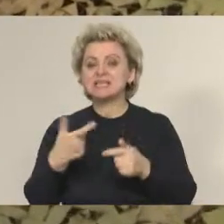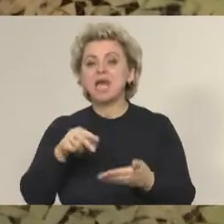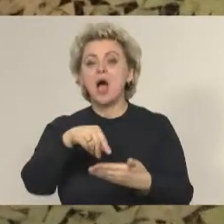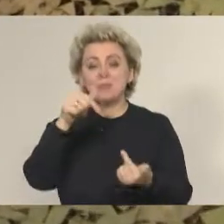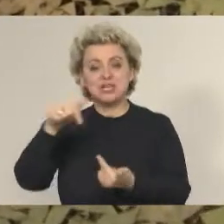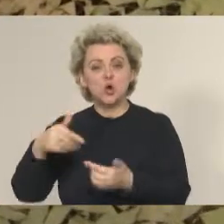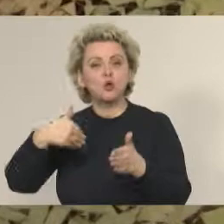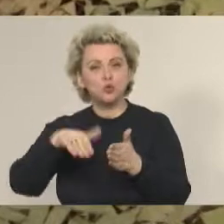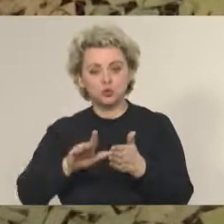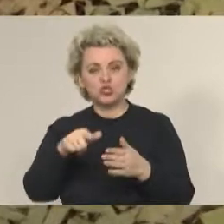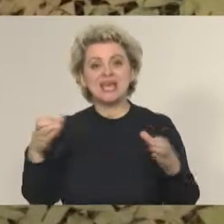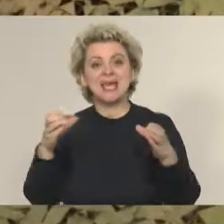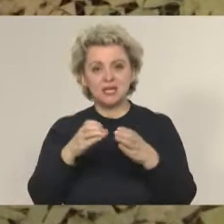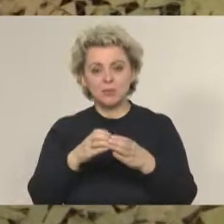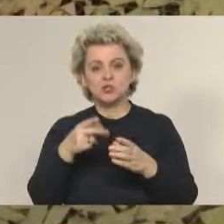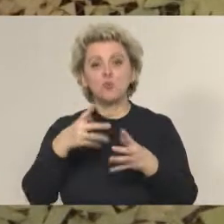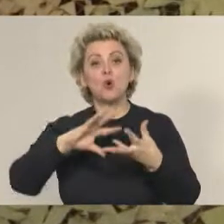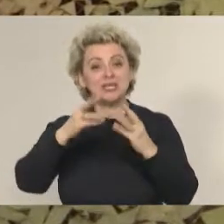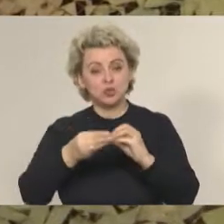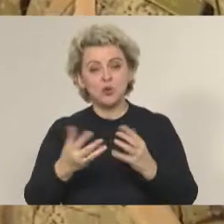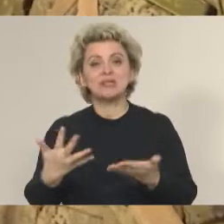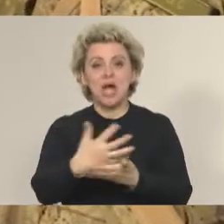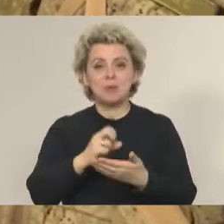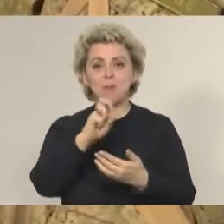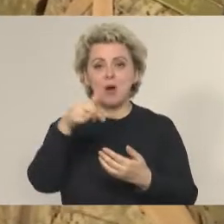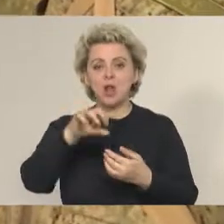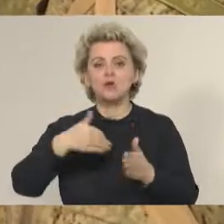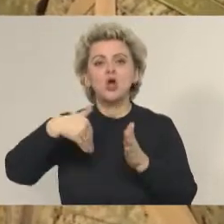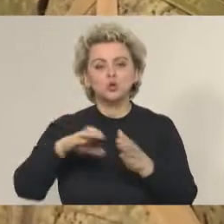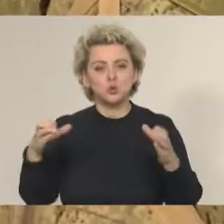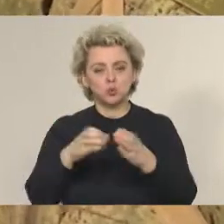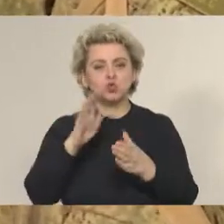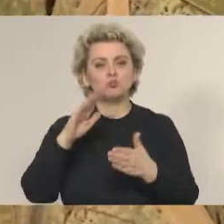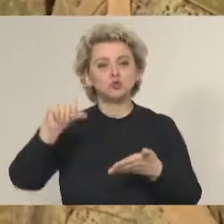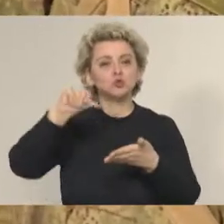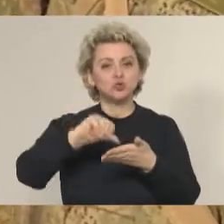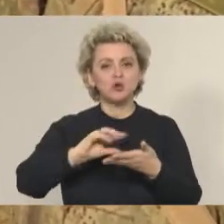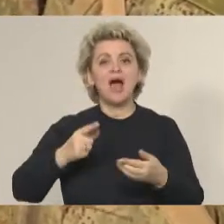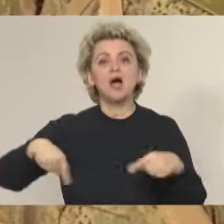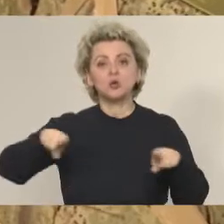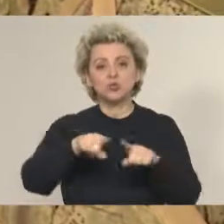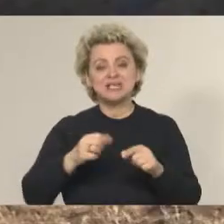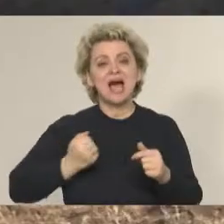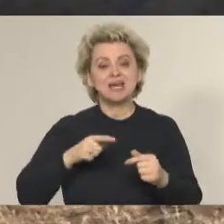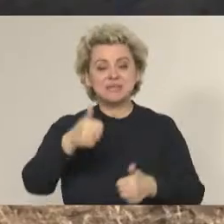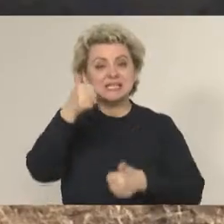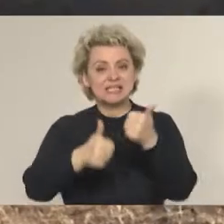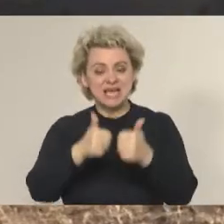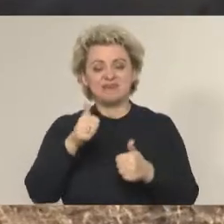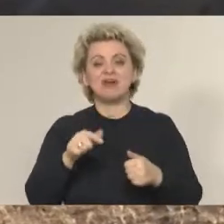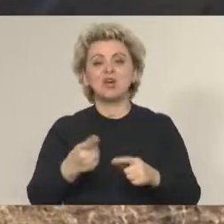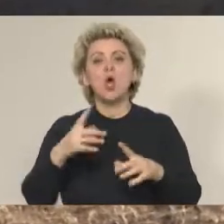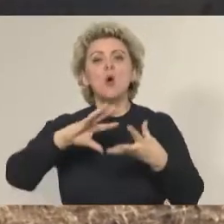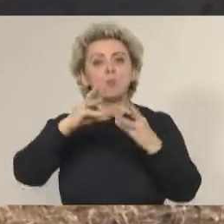определяется самый лучший экипаж по итогам набранных баллов. Лучший экипаж будет участвовать в окружных и армейских соревнованиях.